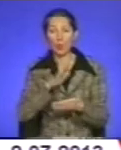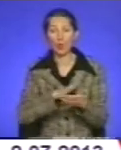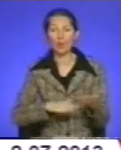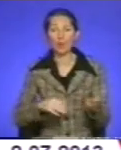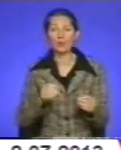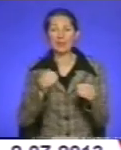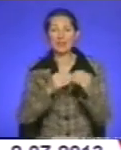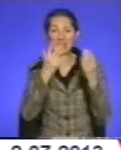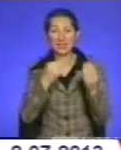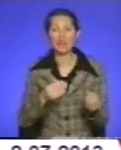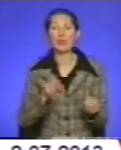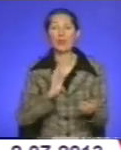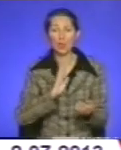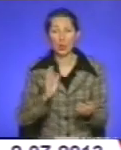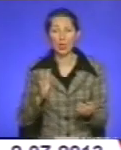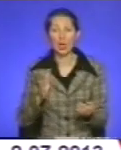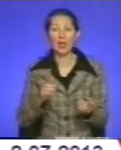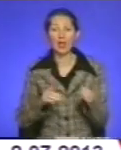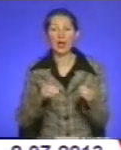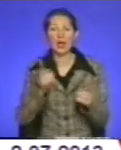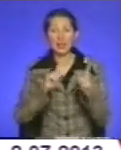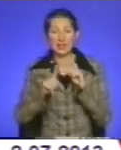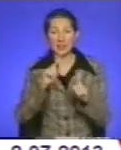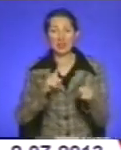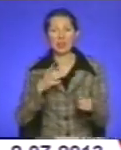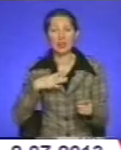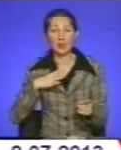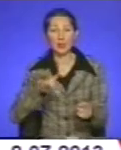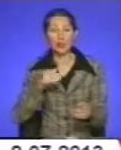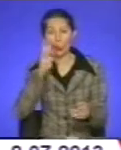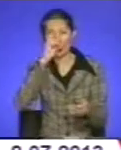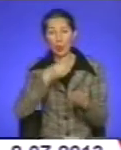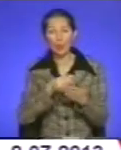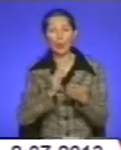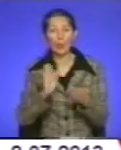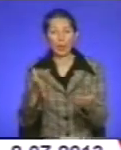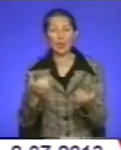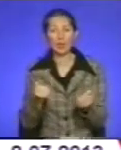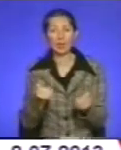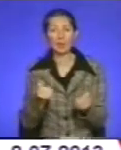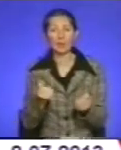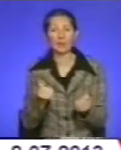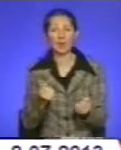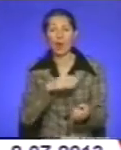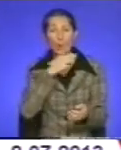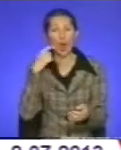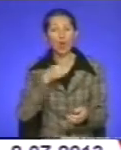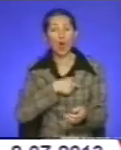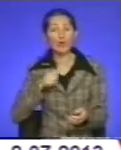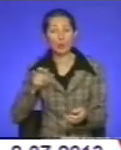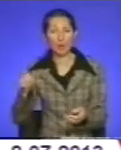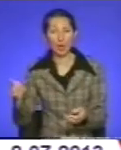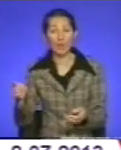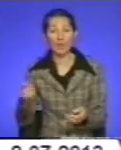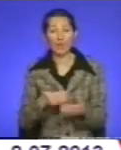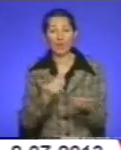нарешті відбудеться сесія, і надіємося, що все-таки бюджет буде прийнятий. Я знаю, що в багатьох депутатів від